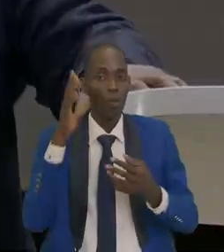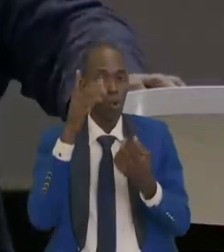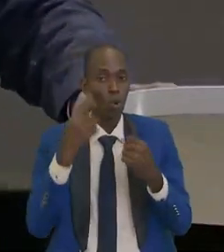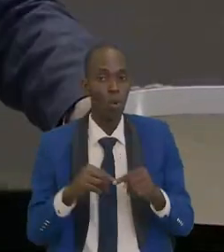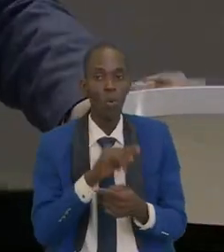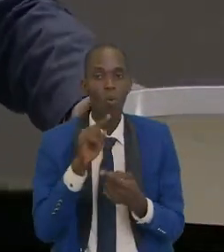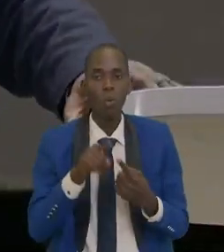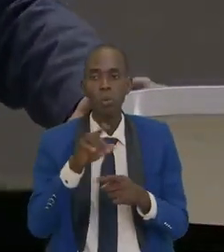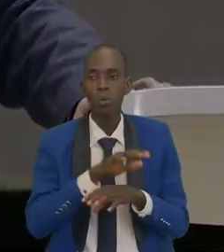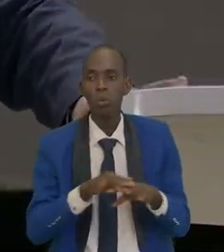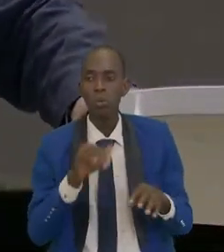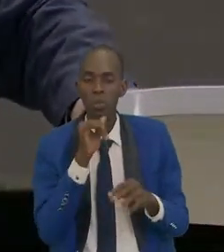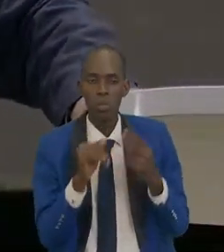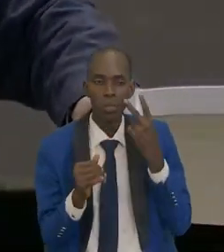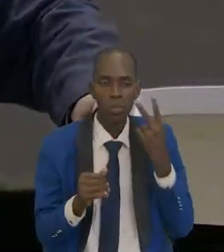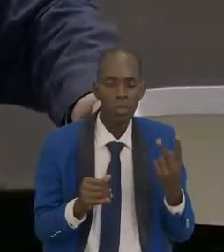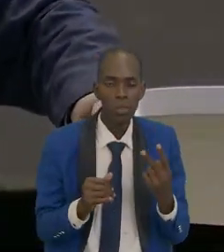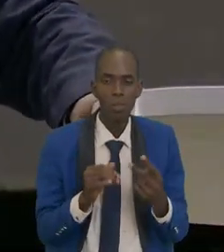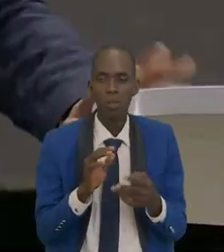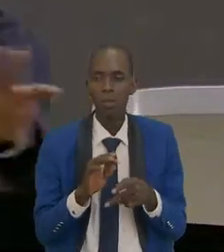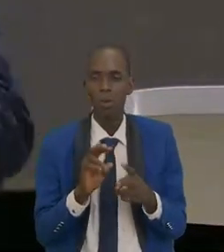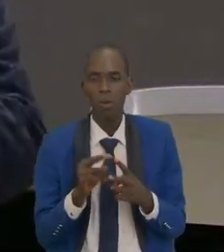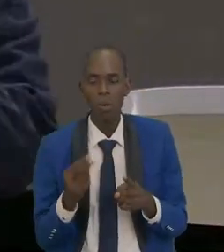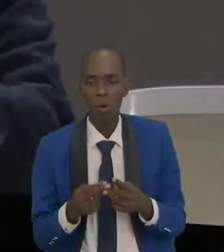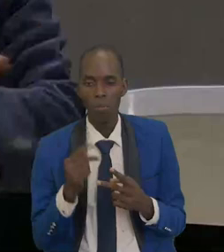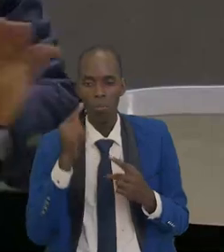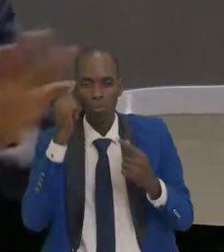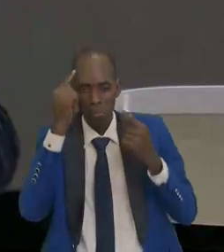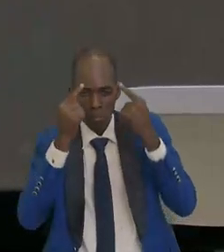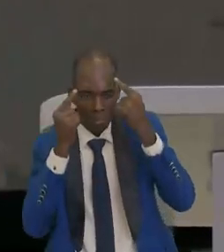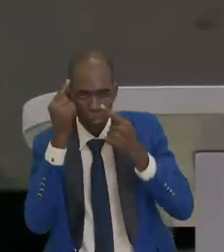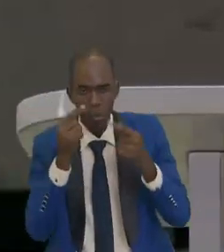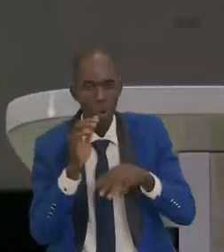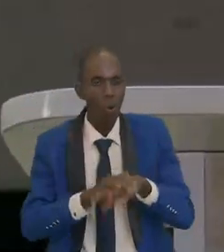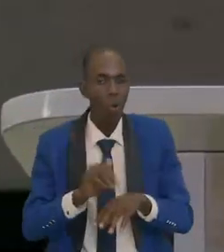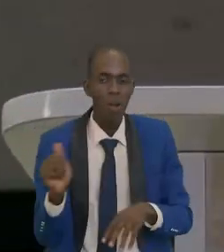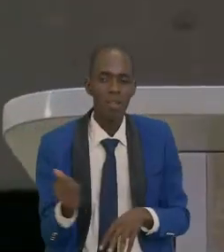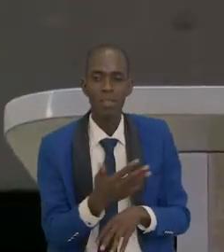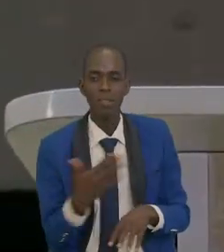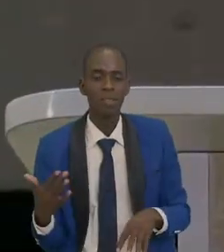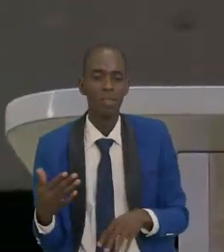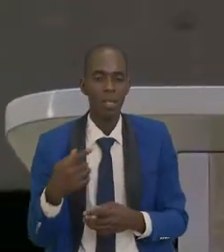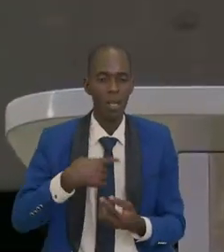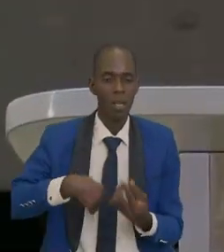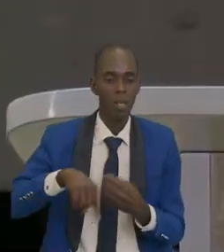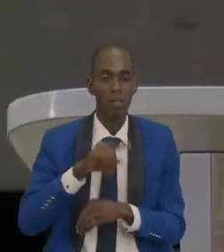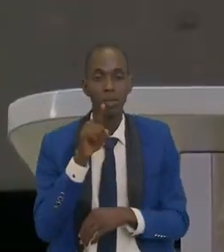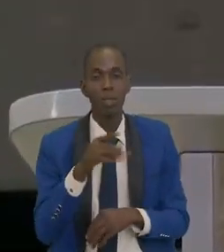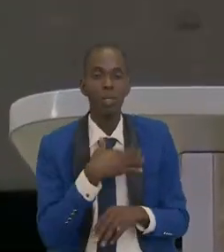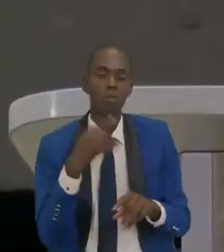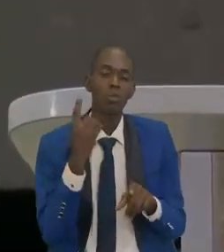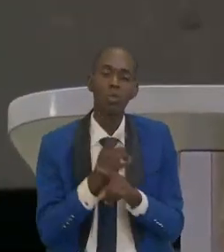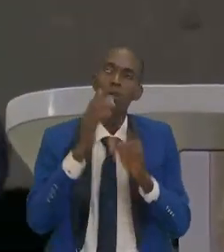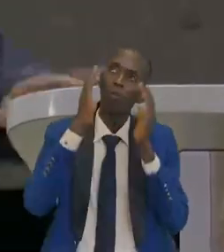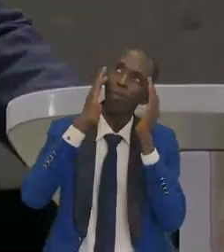Lorsque vous ne voyez pas, lorsque vous ne percevez pas, lorsque vous ne pensez pas, vous ne méditez pas sur autre chose autour de vous. Et vous portez